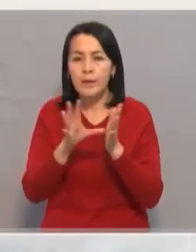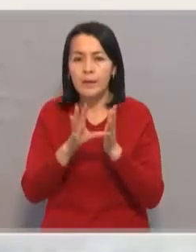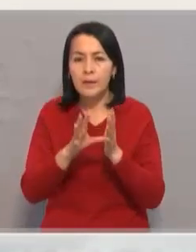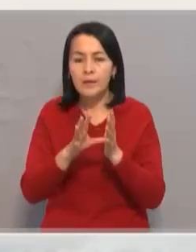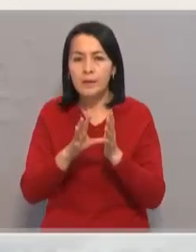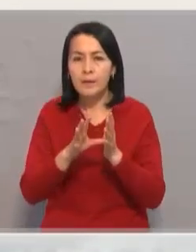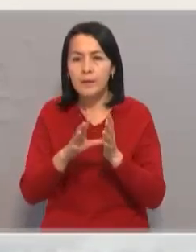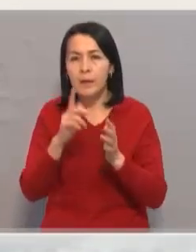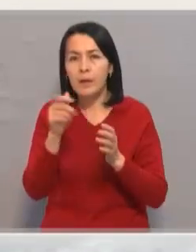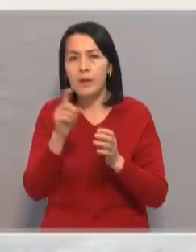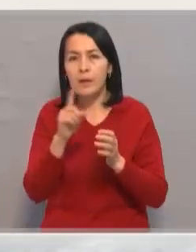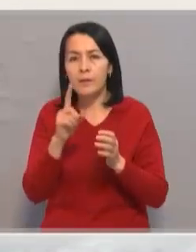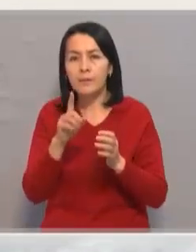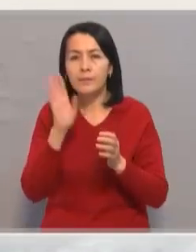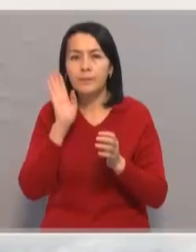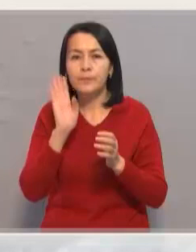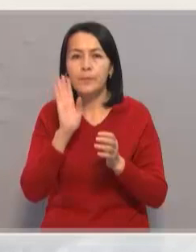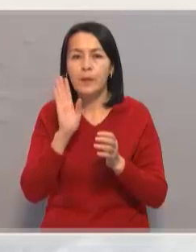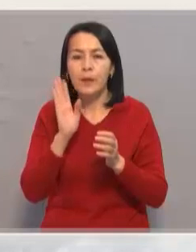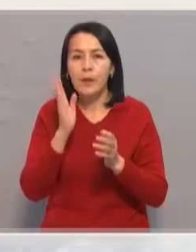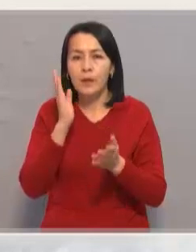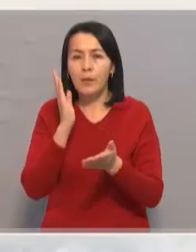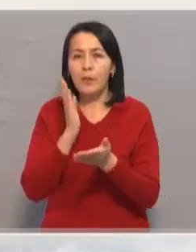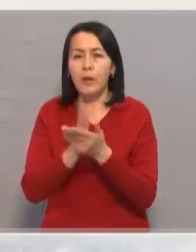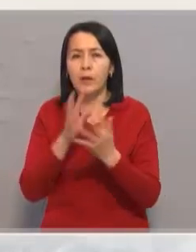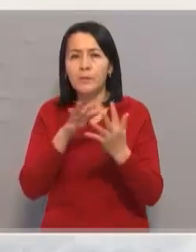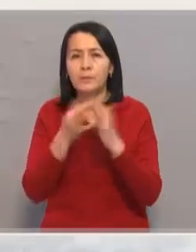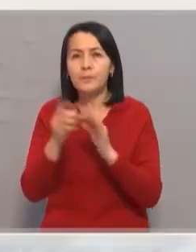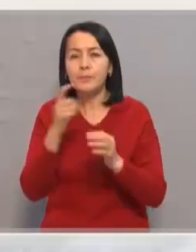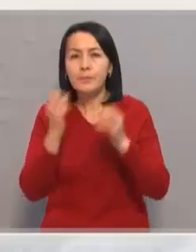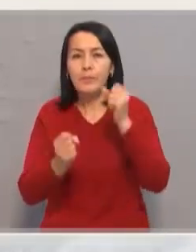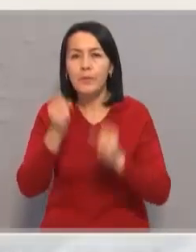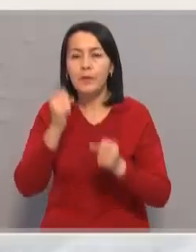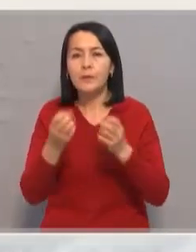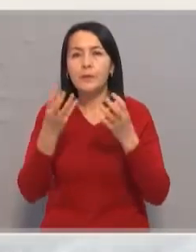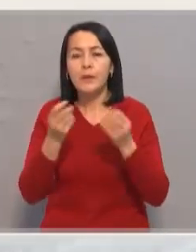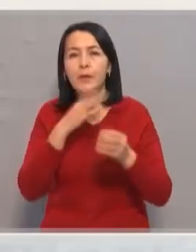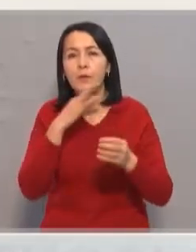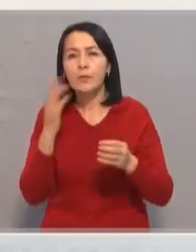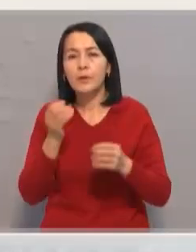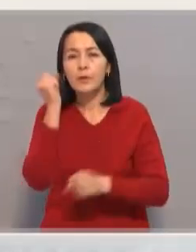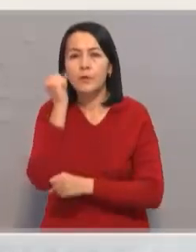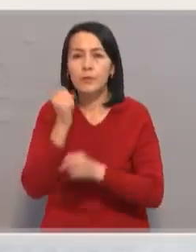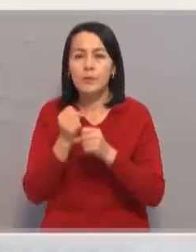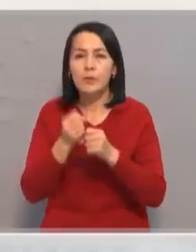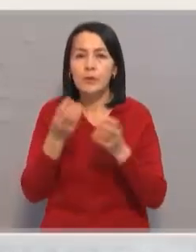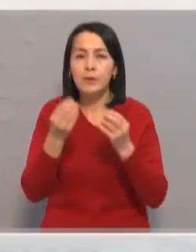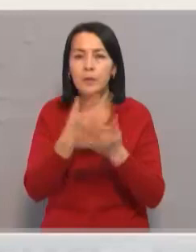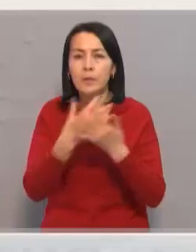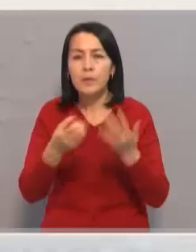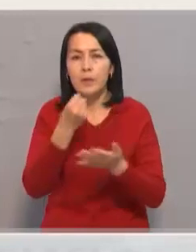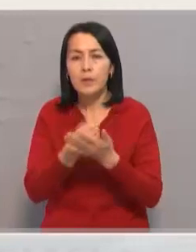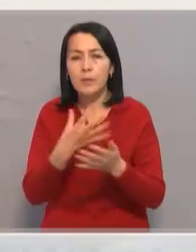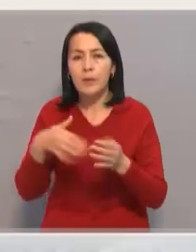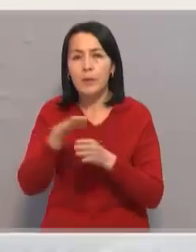энергиялық, электр қуатының, судың, ауыл шаруашылық техниканың қосалқы бөлшектердің қымбаттылығы,